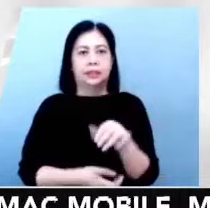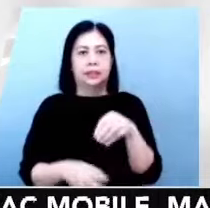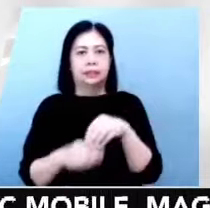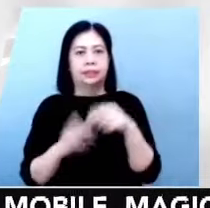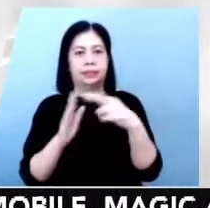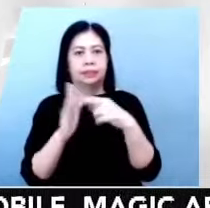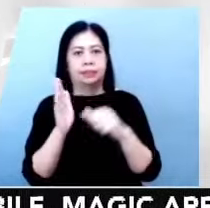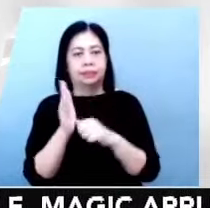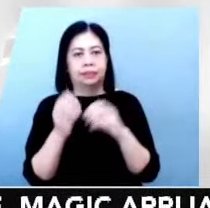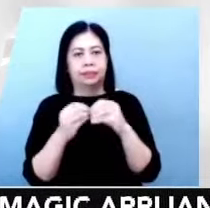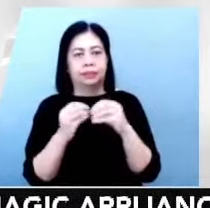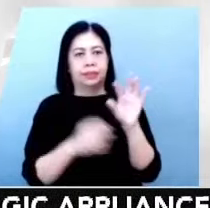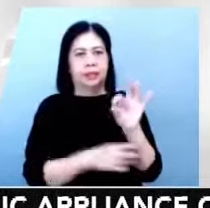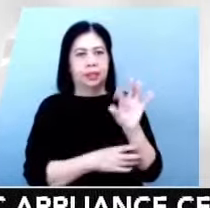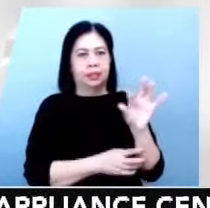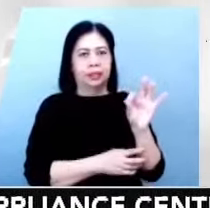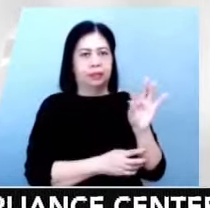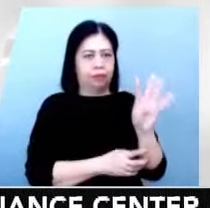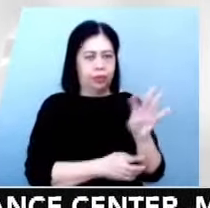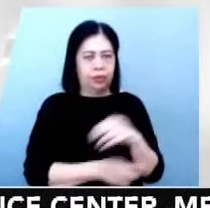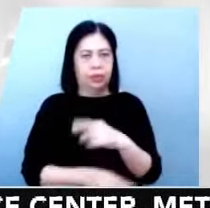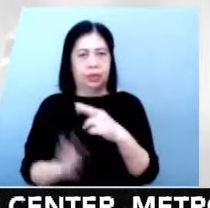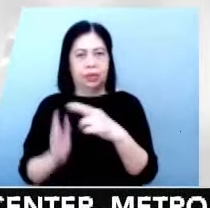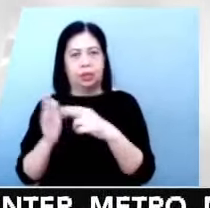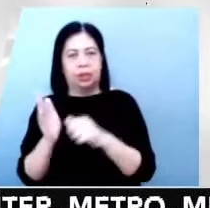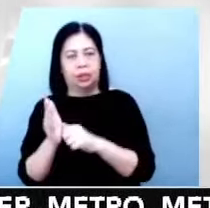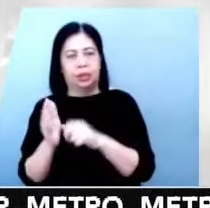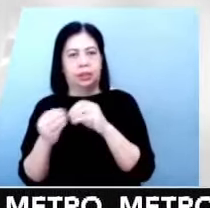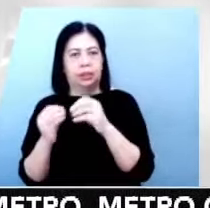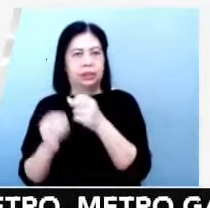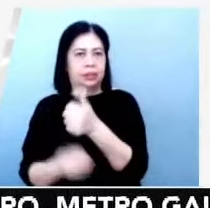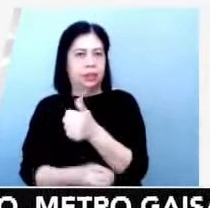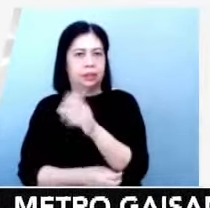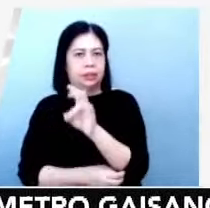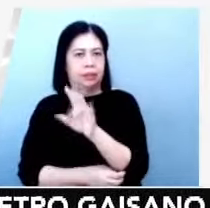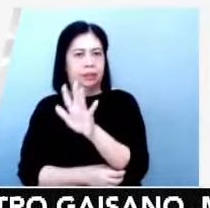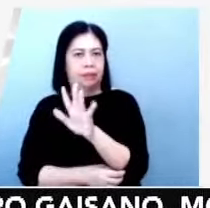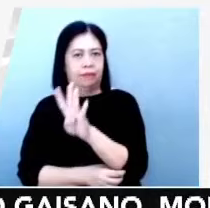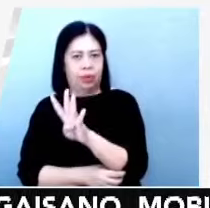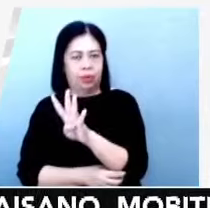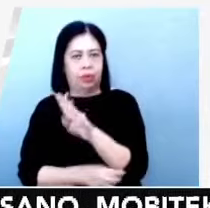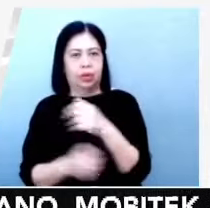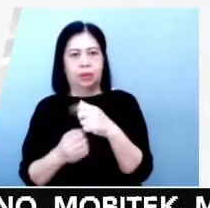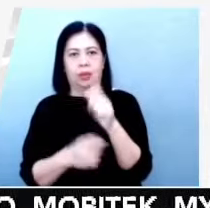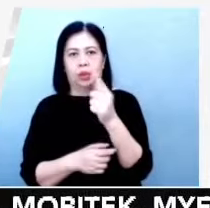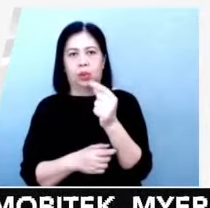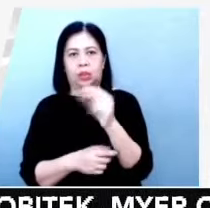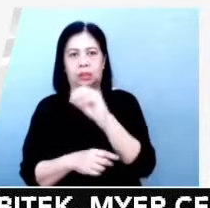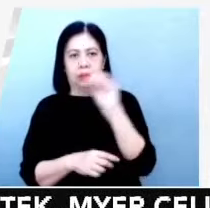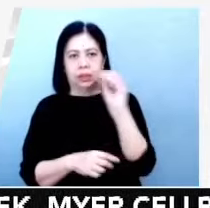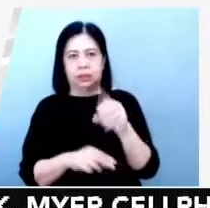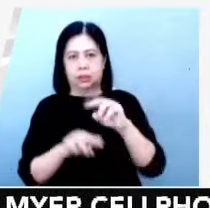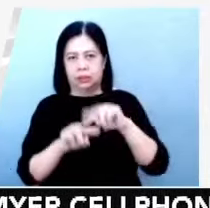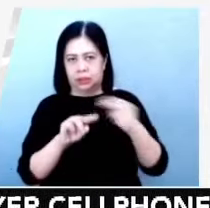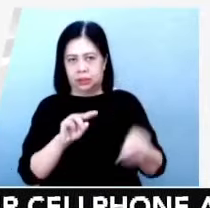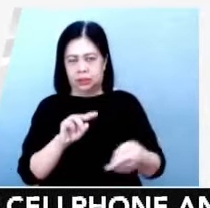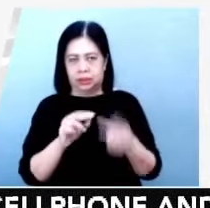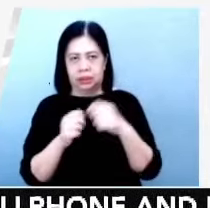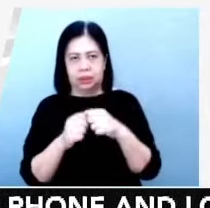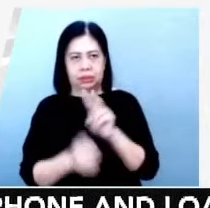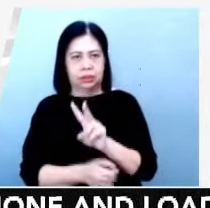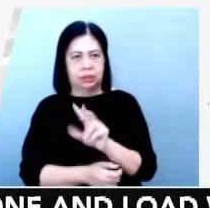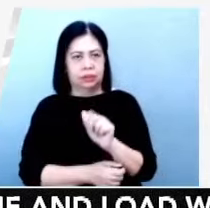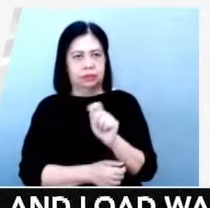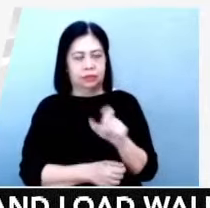No. 9994 at Republic Act No. 10754 na may 20% discount at exemption sa value-added tax sa